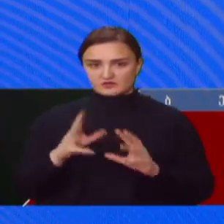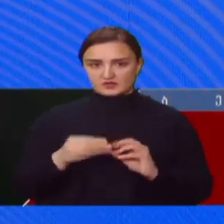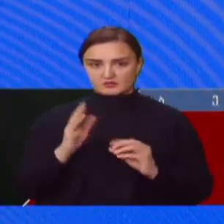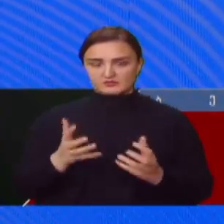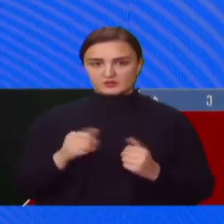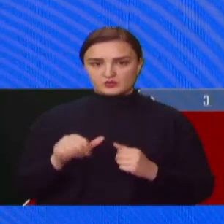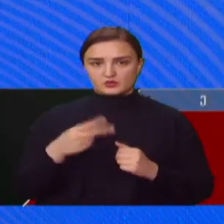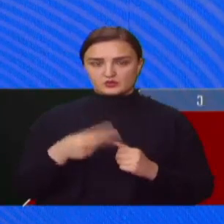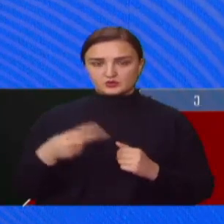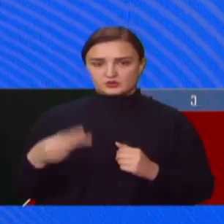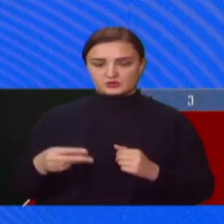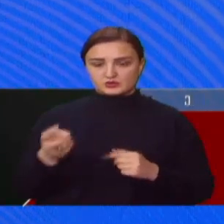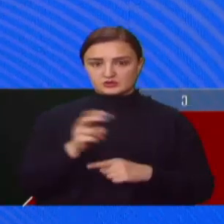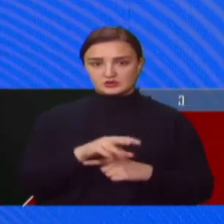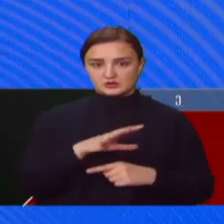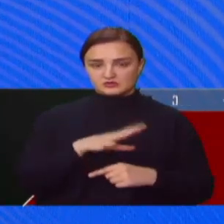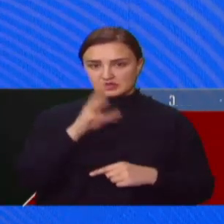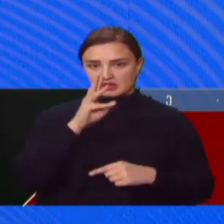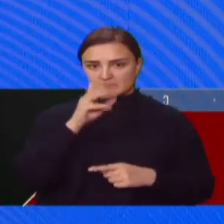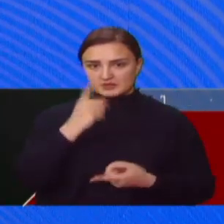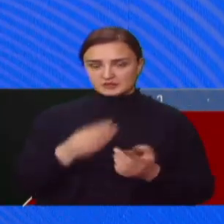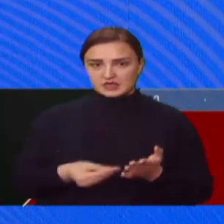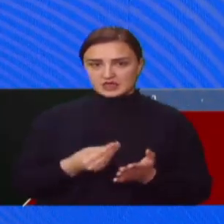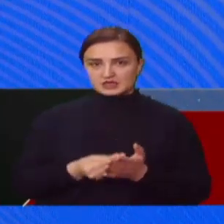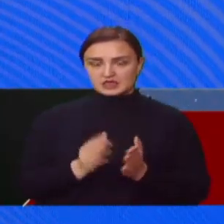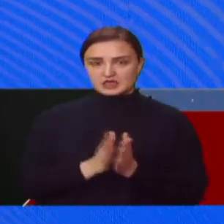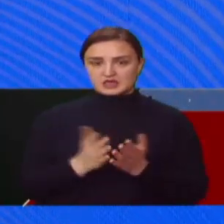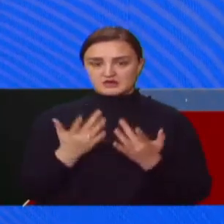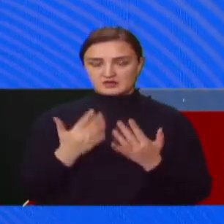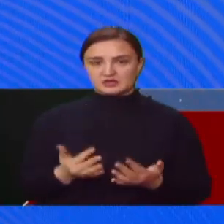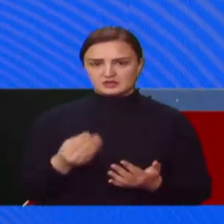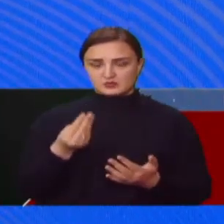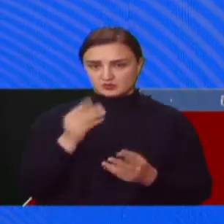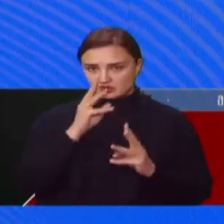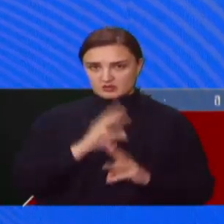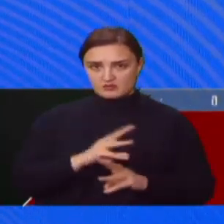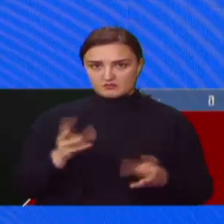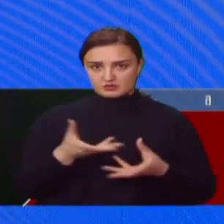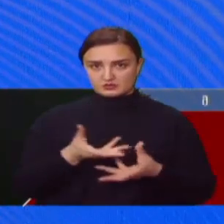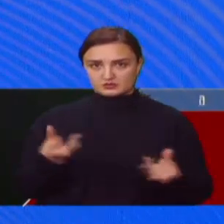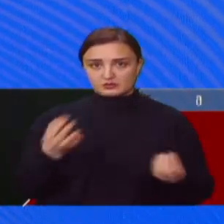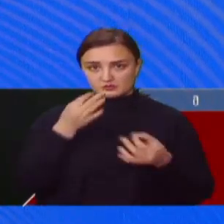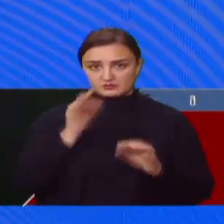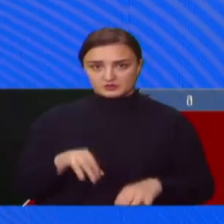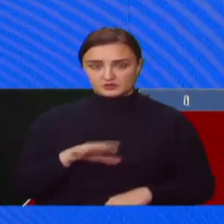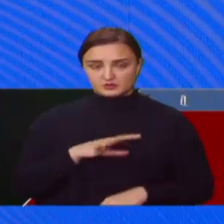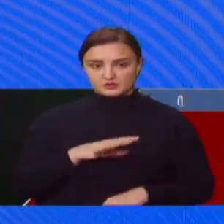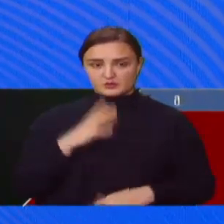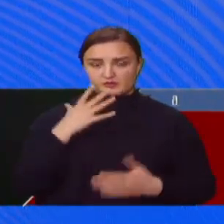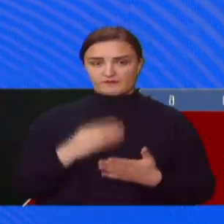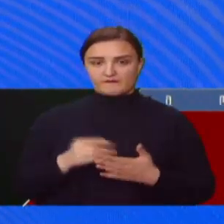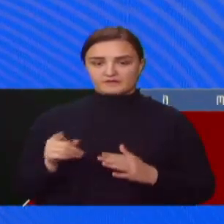როგორც 2020-ში შემოვიდნენ და შემდეგ ხელფასების აღდგენას გვეხოცებოდნენ და მსუყე თანხები ჩაირიცხეს და